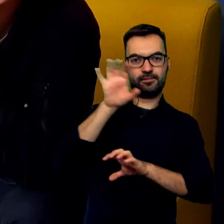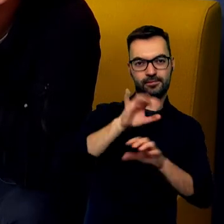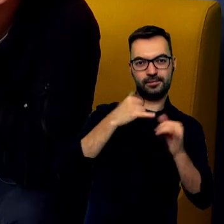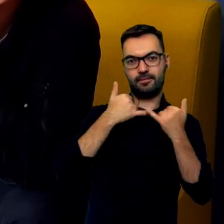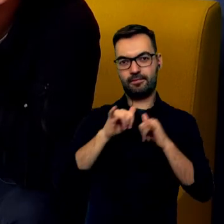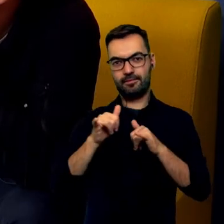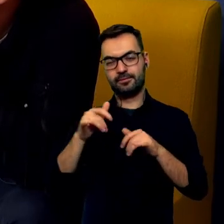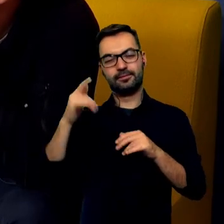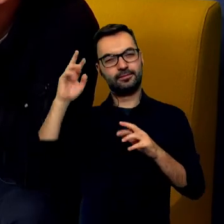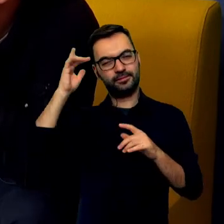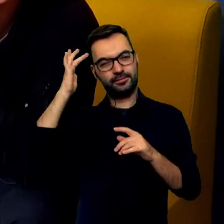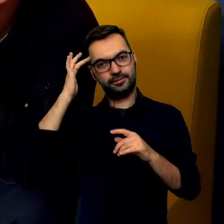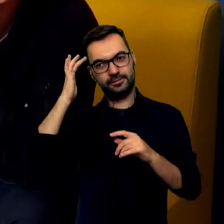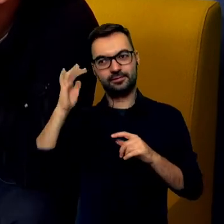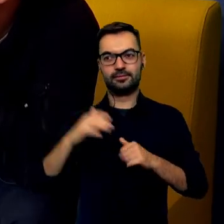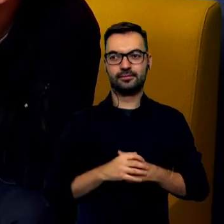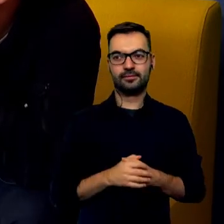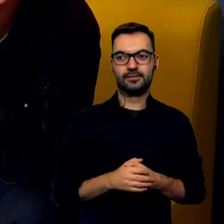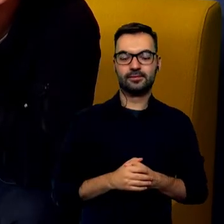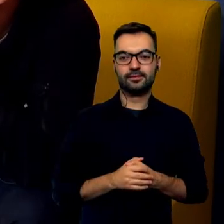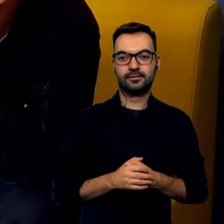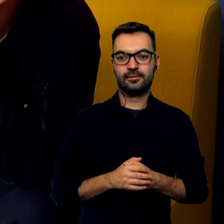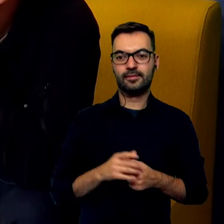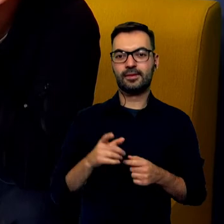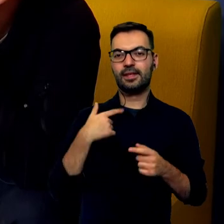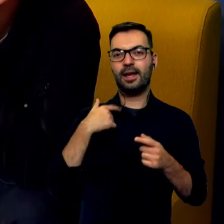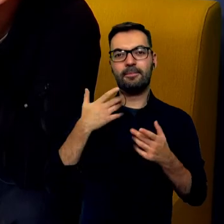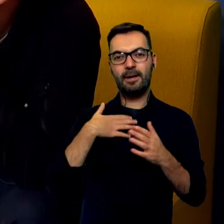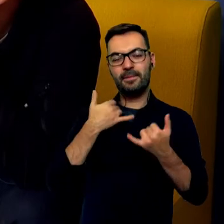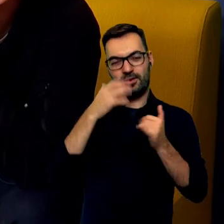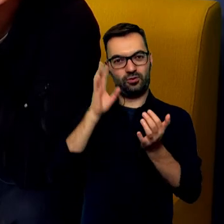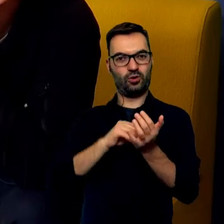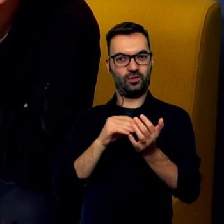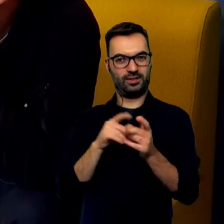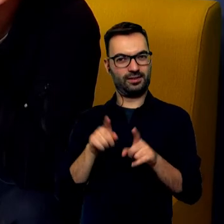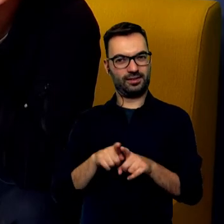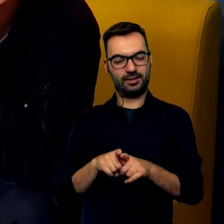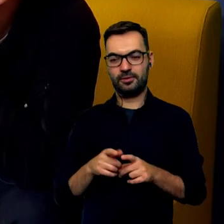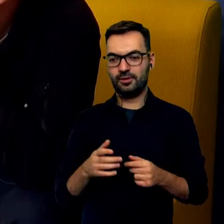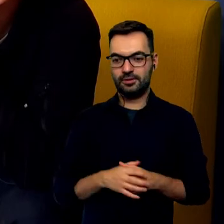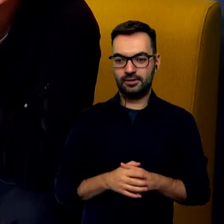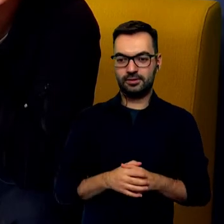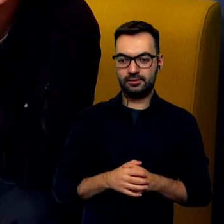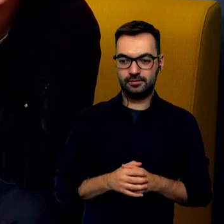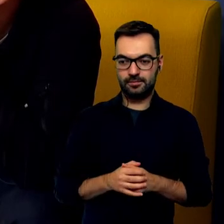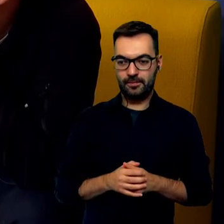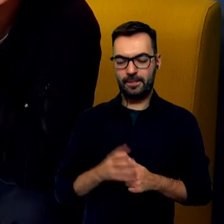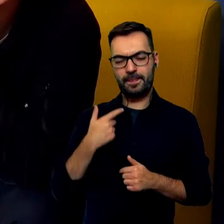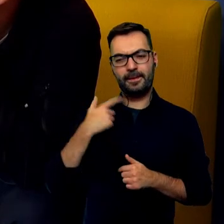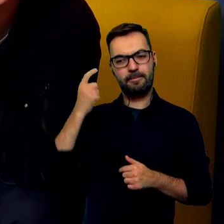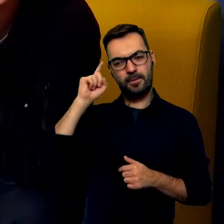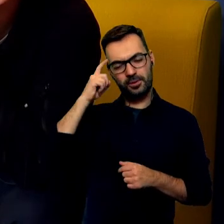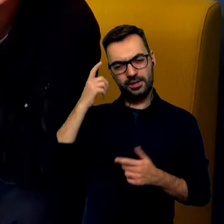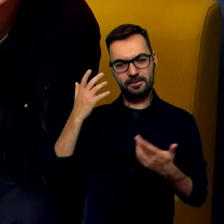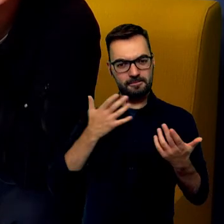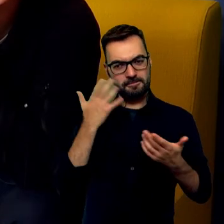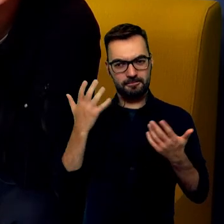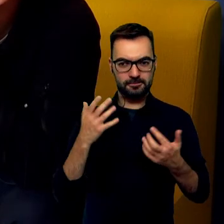inne rzeczy i zupełnie inne rzeczy widzę i pomyślałem sobie, że kurczę,